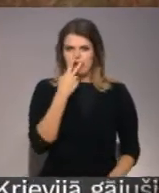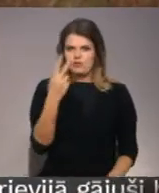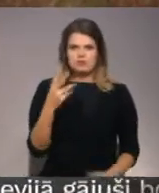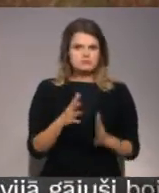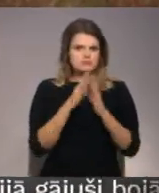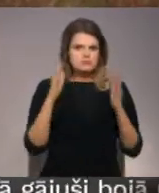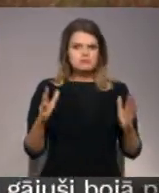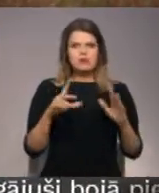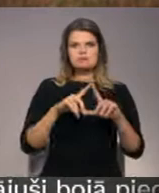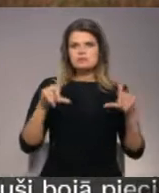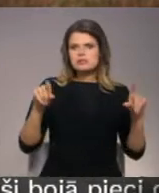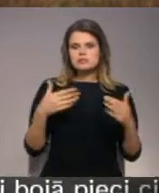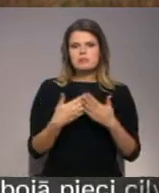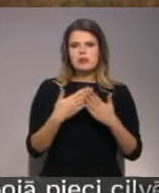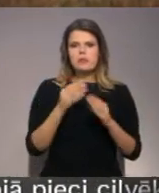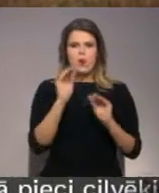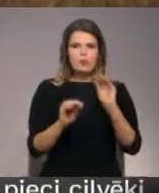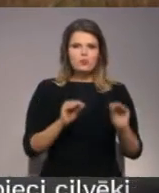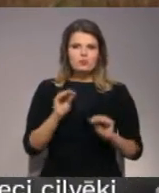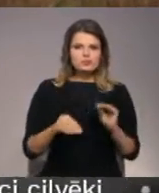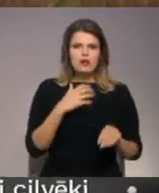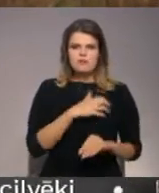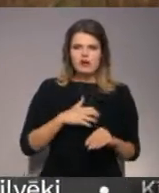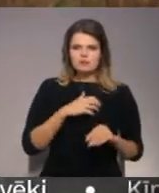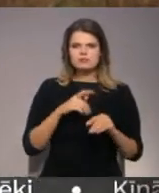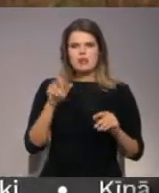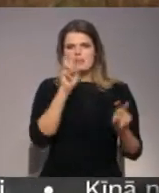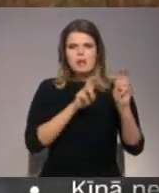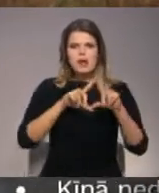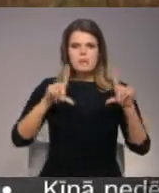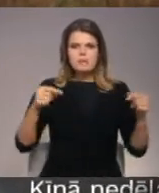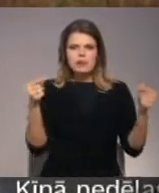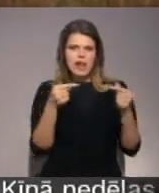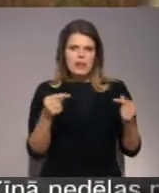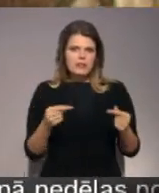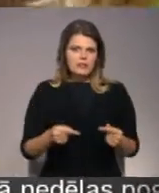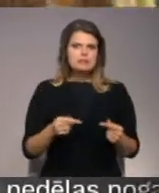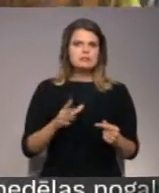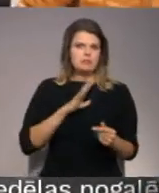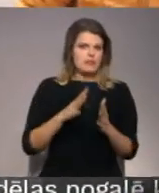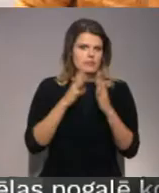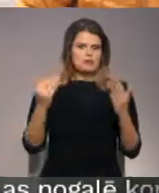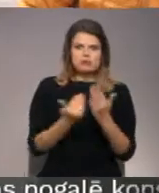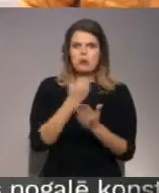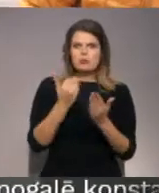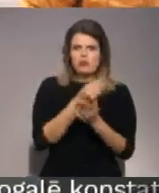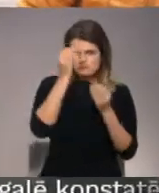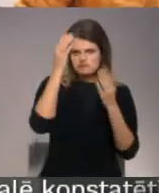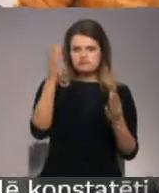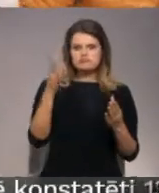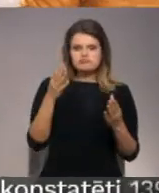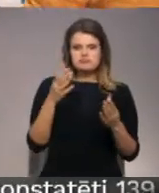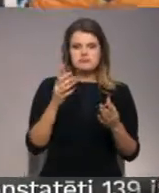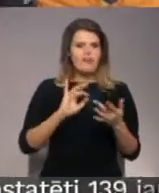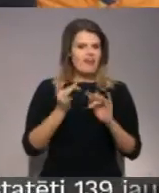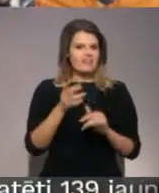daudz bildes. Piemēram, mums arī puzlēm bija jātaisa, tad bildes jāmeklē un diezgan daudz ko jauni. Man tas šeit